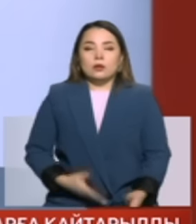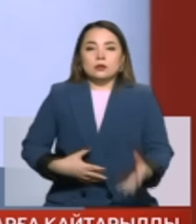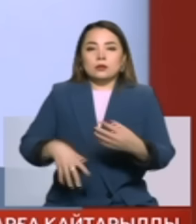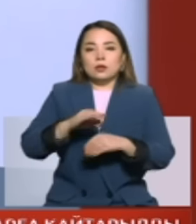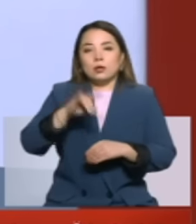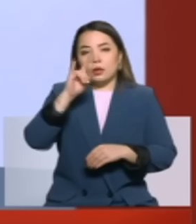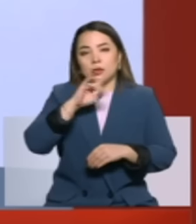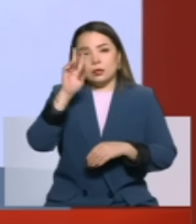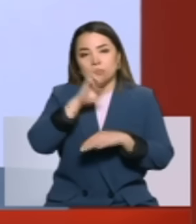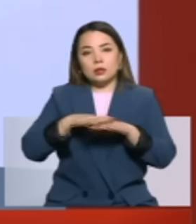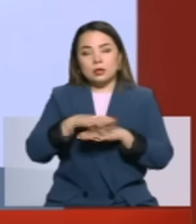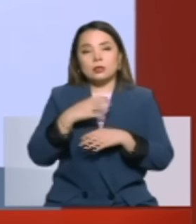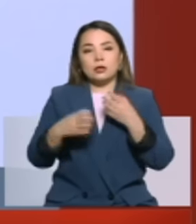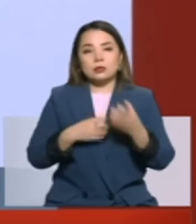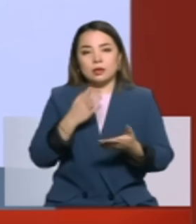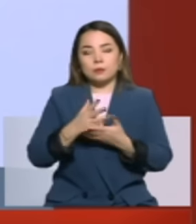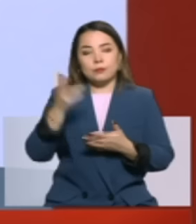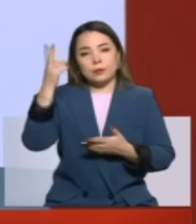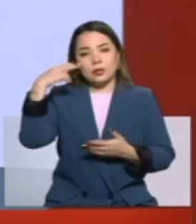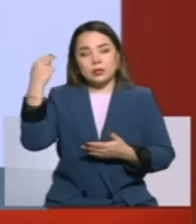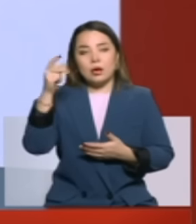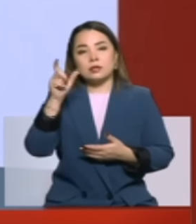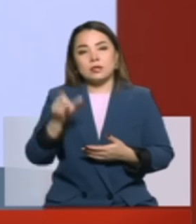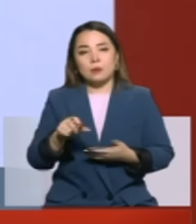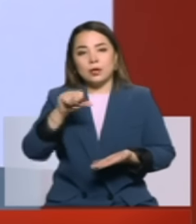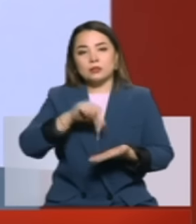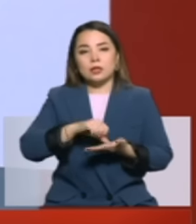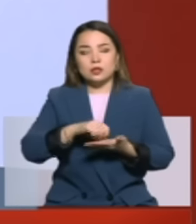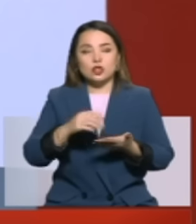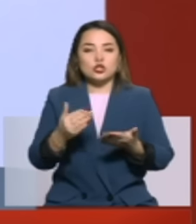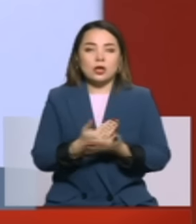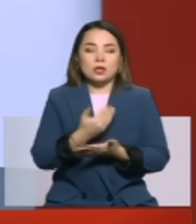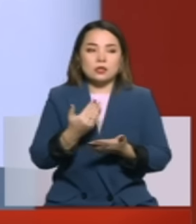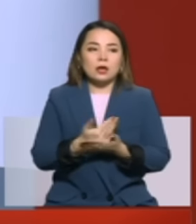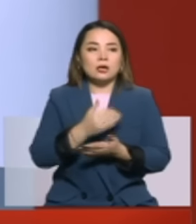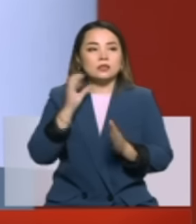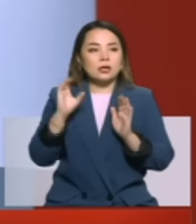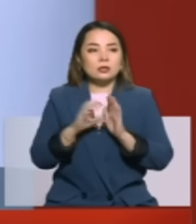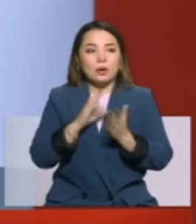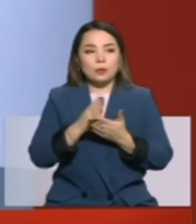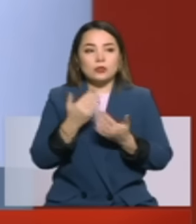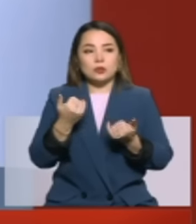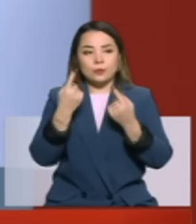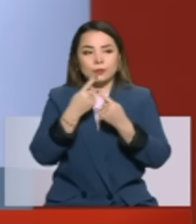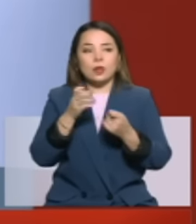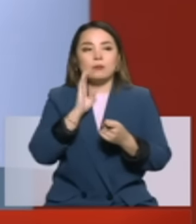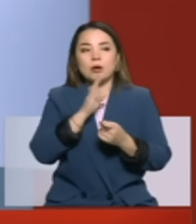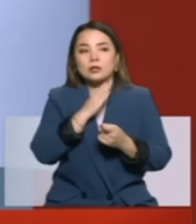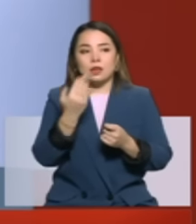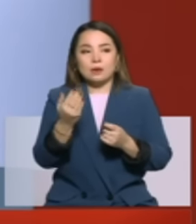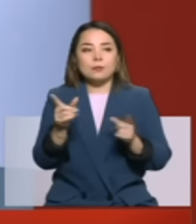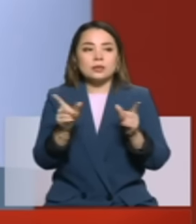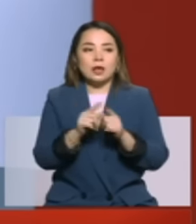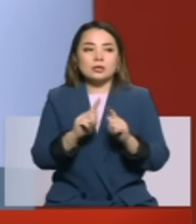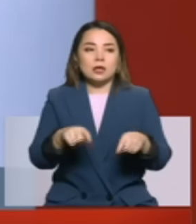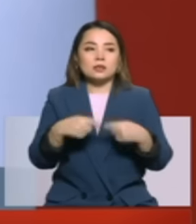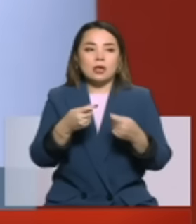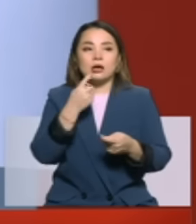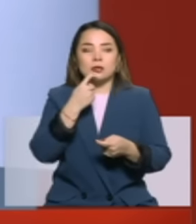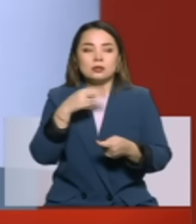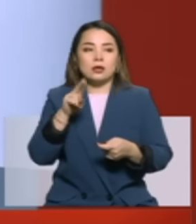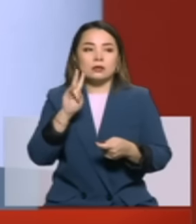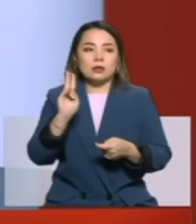Бүкіл қазақ елі алаңдап отырған Бельгиялық азаматқа қатысты жаңа деректер пайда болды. Болжамды анасымен бірге тапсырған